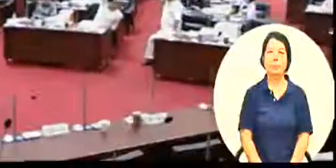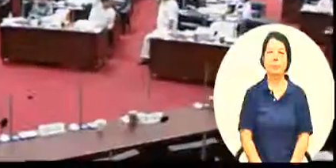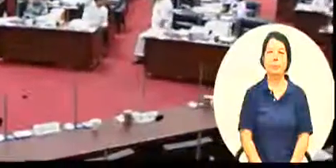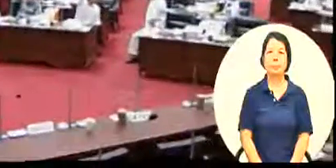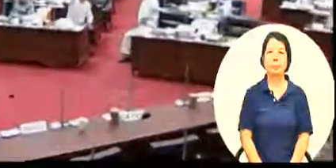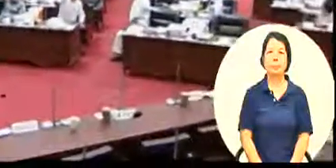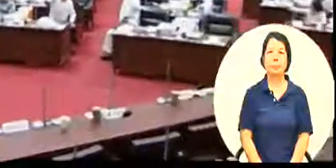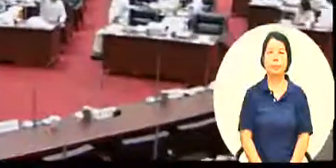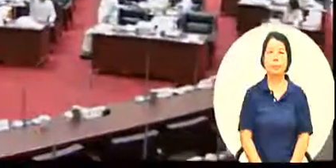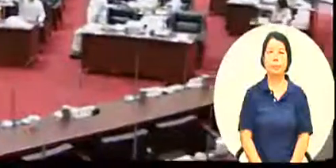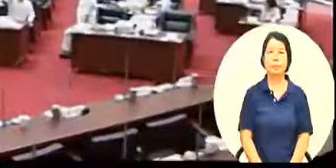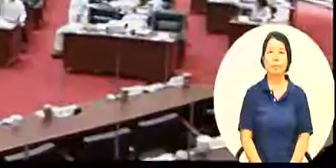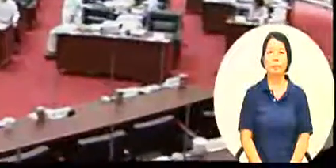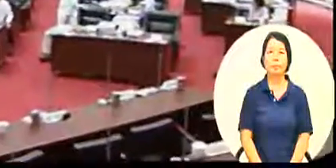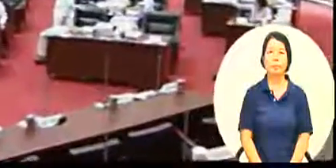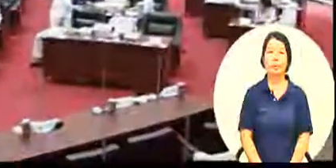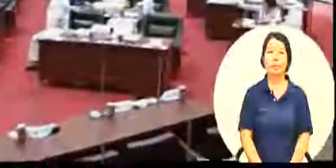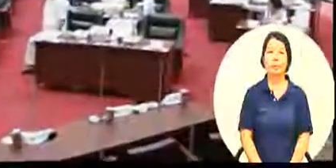先人数够。